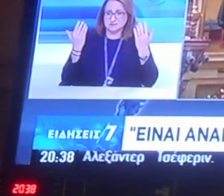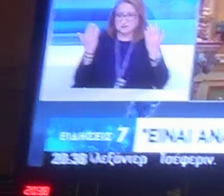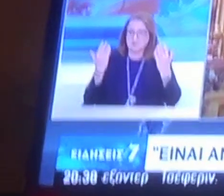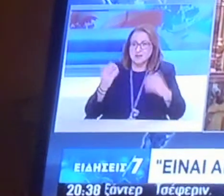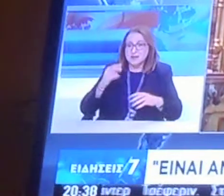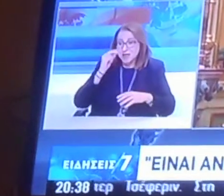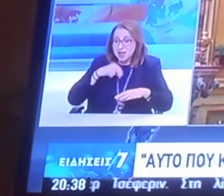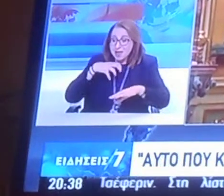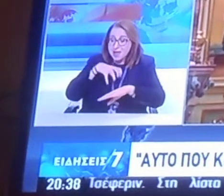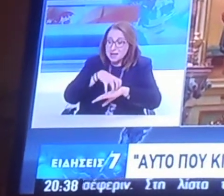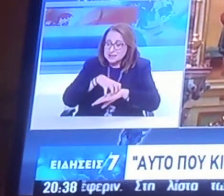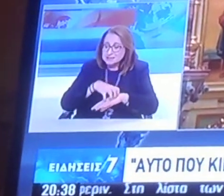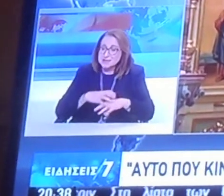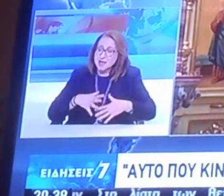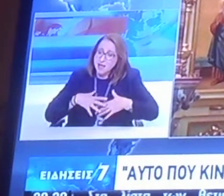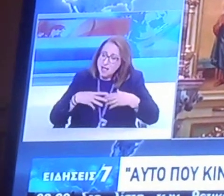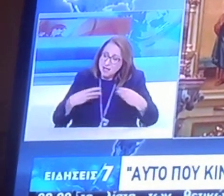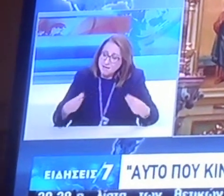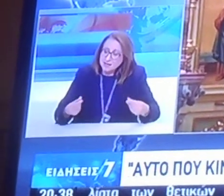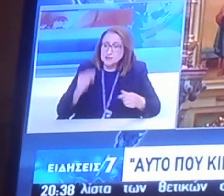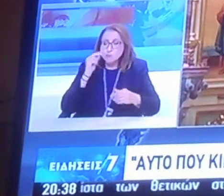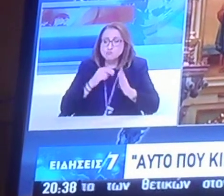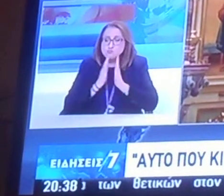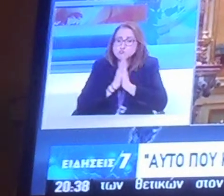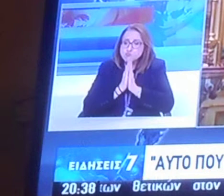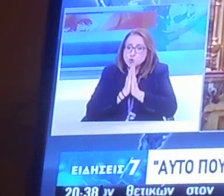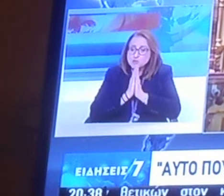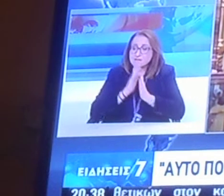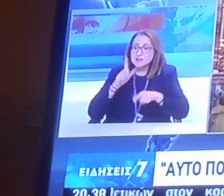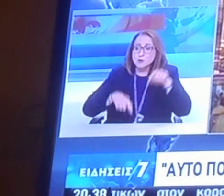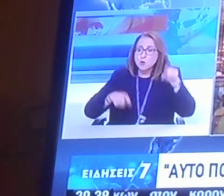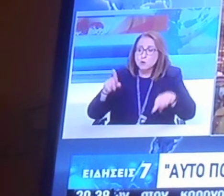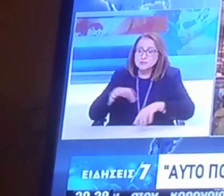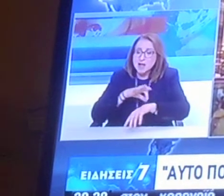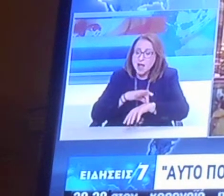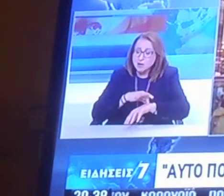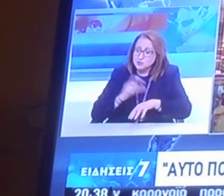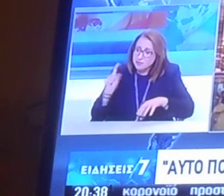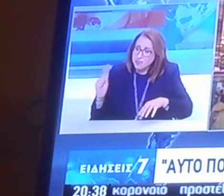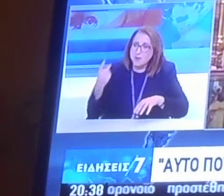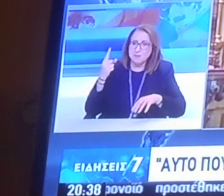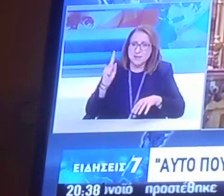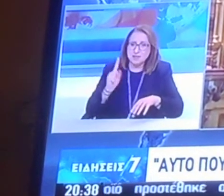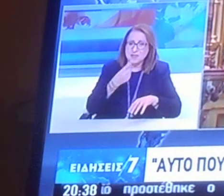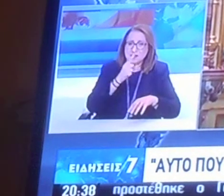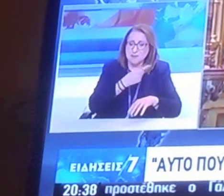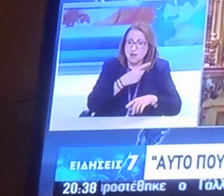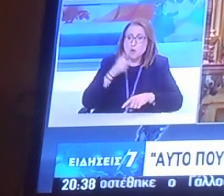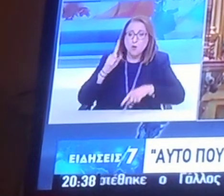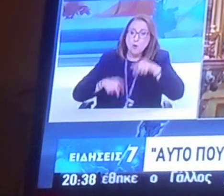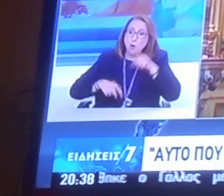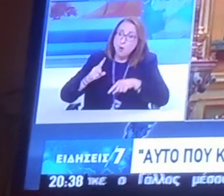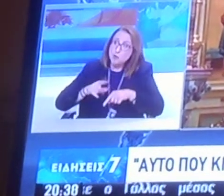Εκκλησία μας εύχεται και προσεύχεται για την αποθεραπεία των ασθενών, για την ανάπαυση των ψυχών